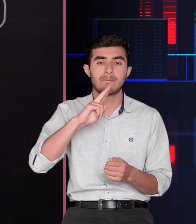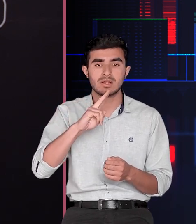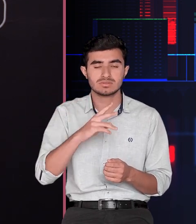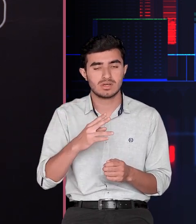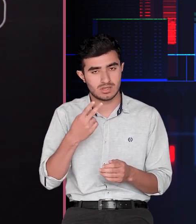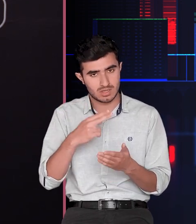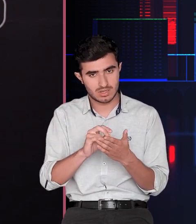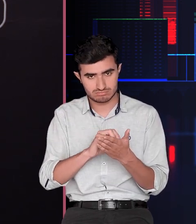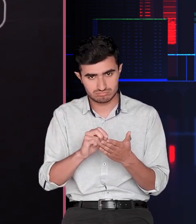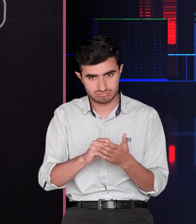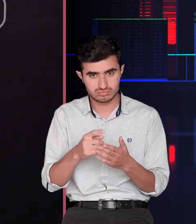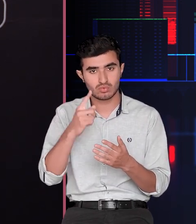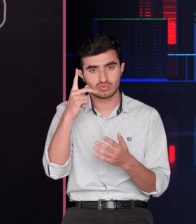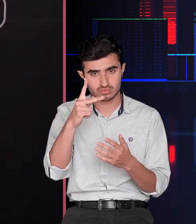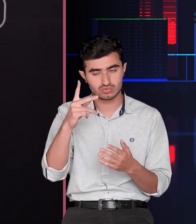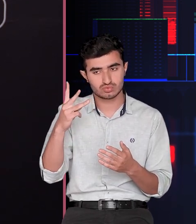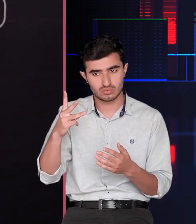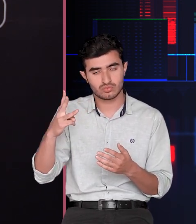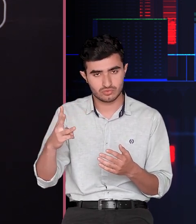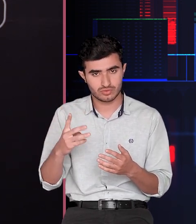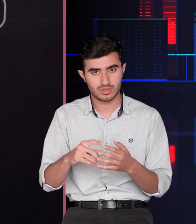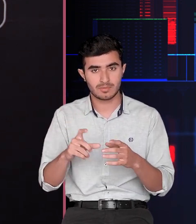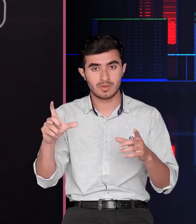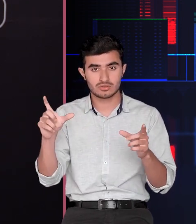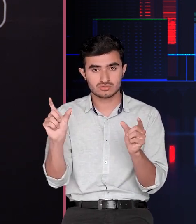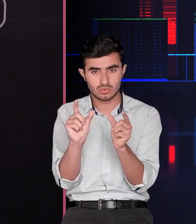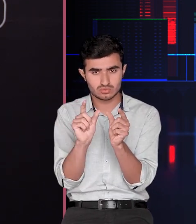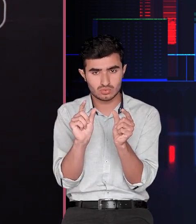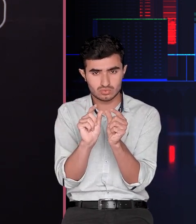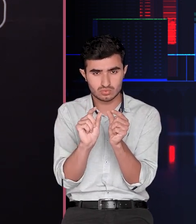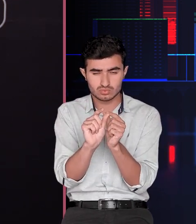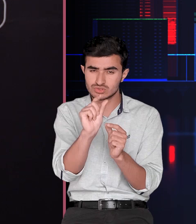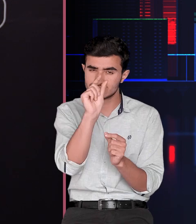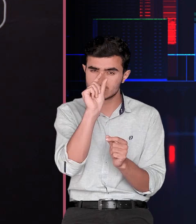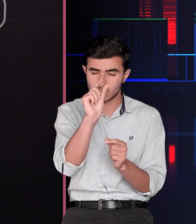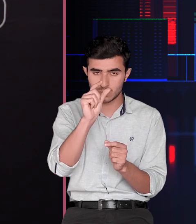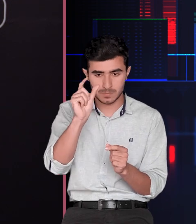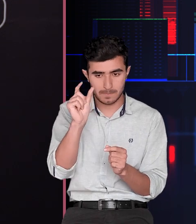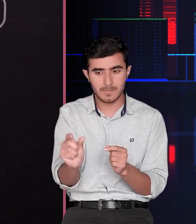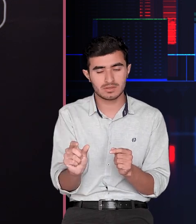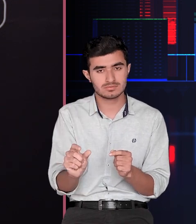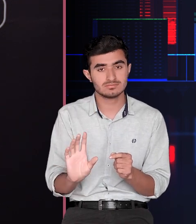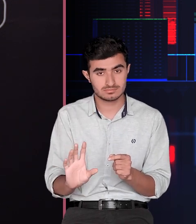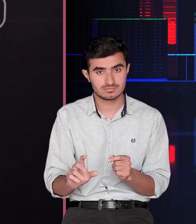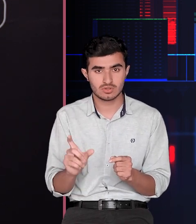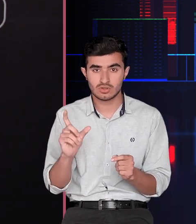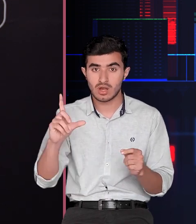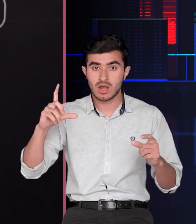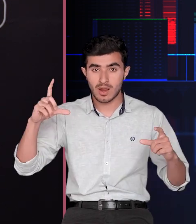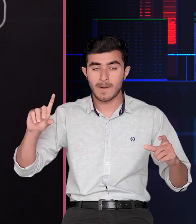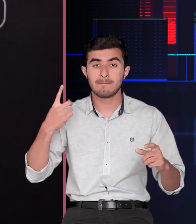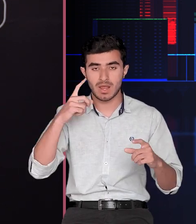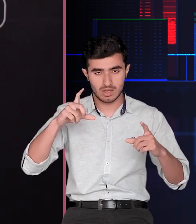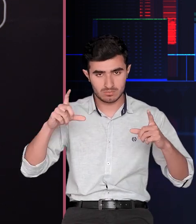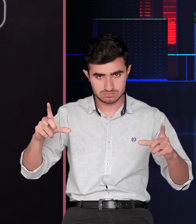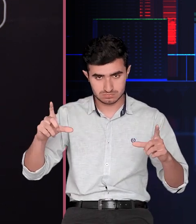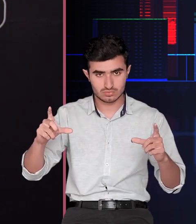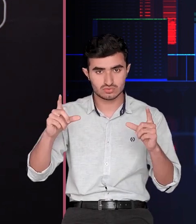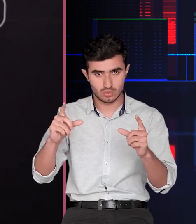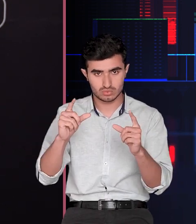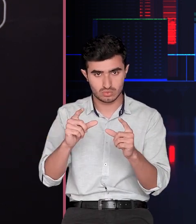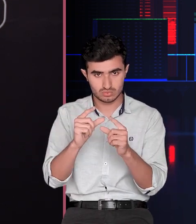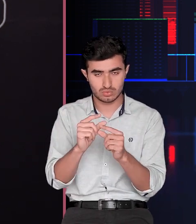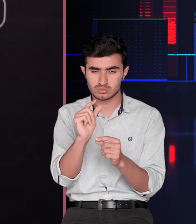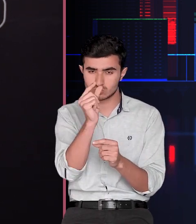पड़ताली कहते हैं। उस जो फट्टा इस तरह लगा होता है उसको इस तरह कर देते हैं। तो उसमें नेज़ा मतलब मारना मैं समझता हूँ कि